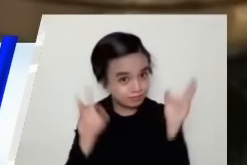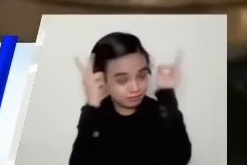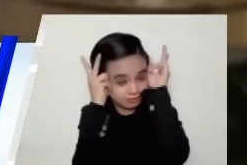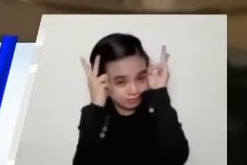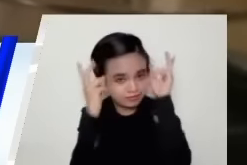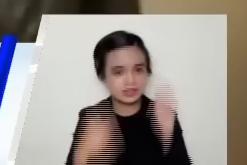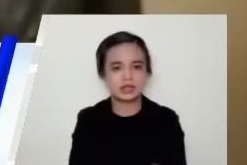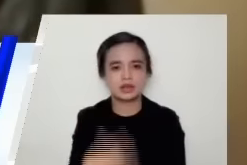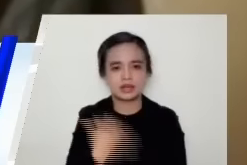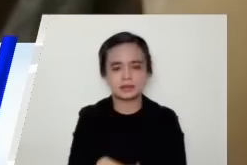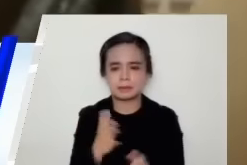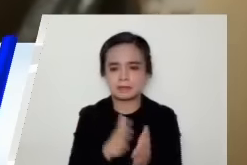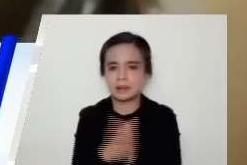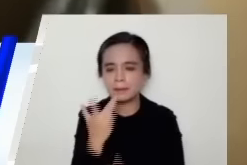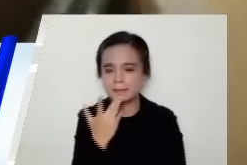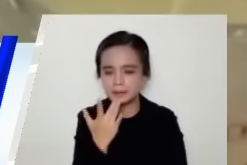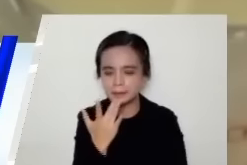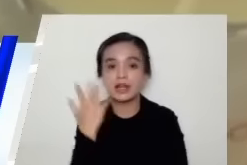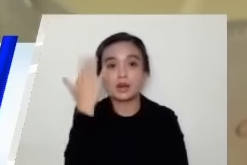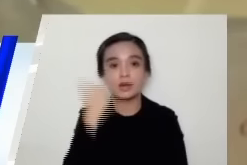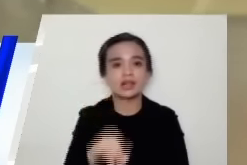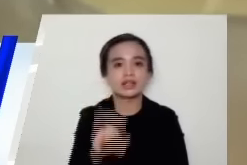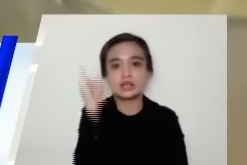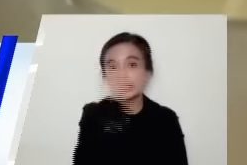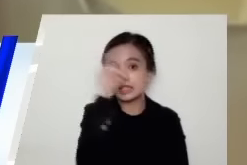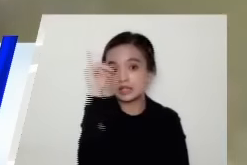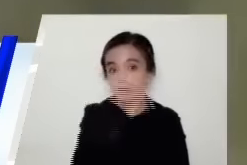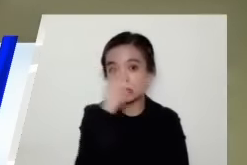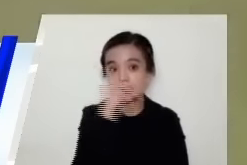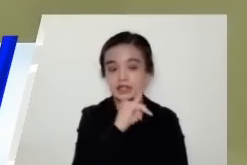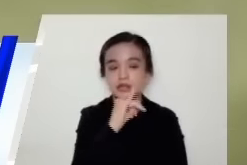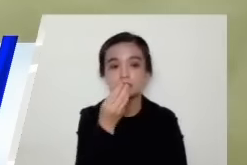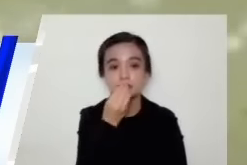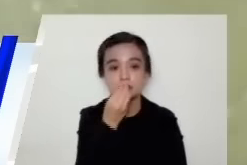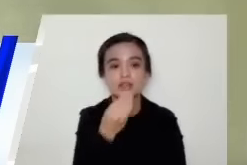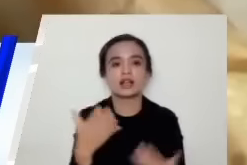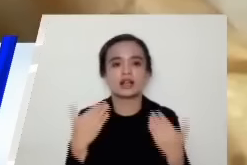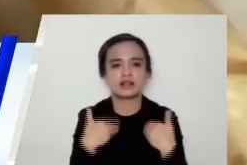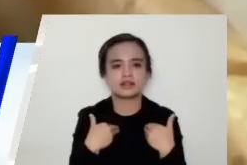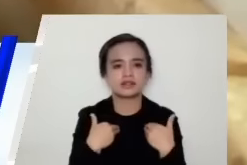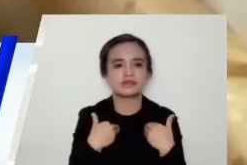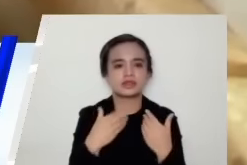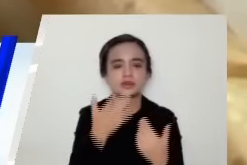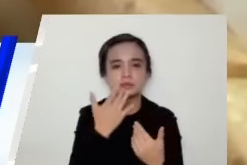Nakakatakam dahil ang Ilocano dish na dinengdeng present sa bawat lasap ng halo-halo